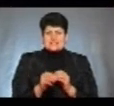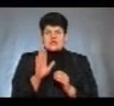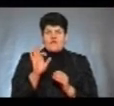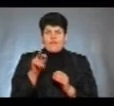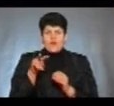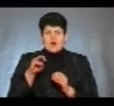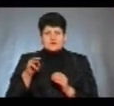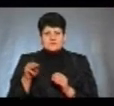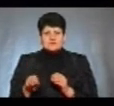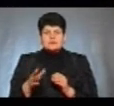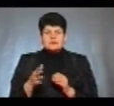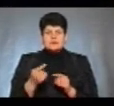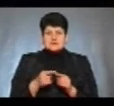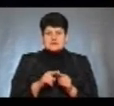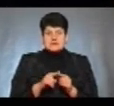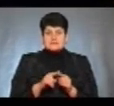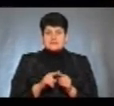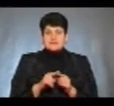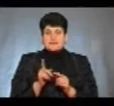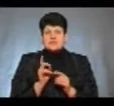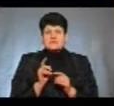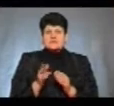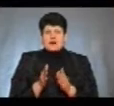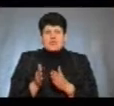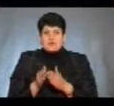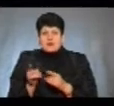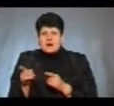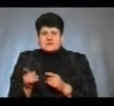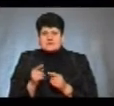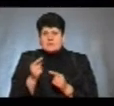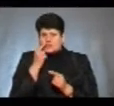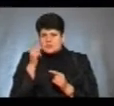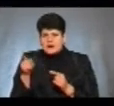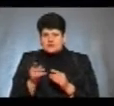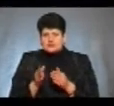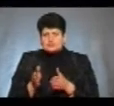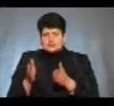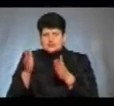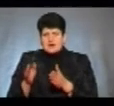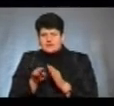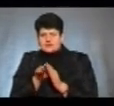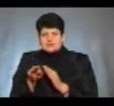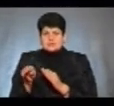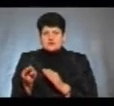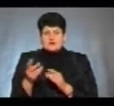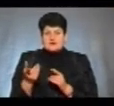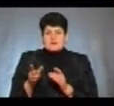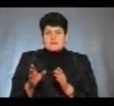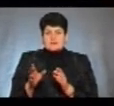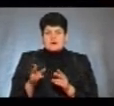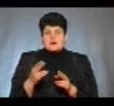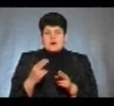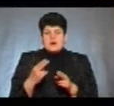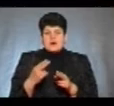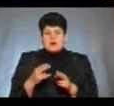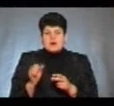380, так, і це пониження відбувається. Ну, і він ту саму крайню шафу, саме далі, і відкрив. а там такі алюмінієві ті клеми,